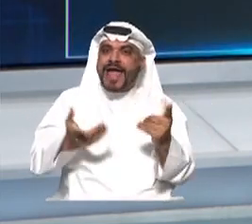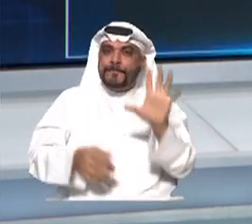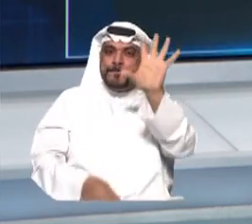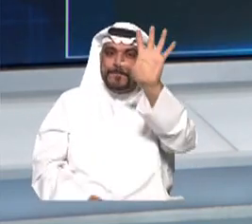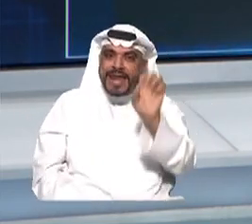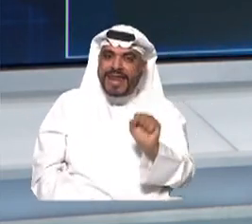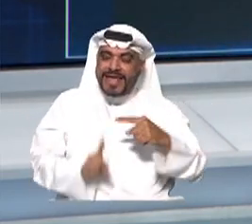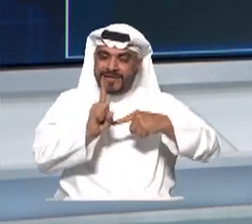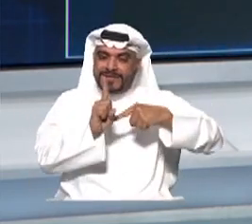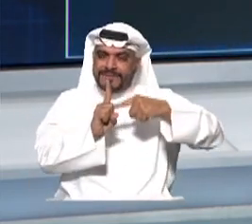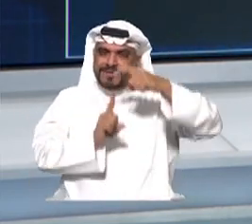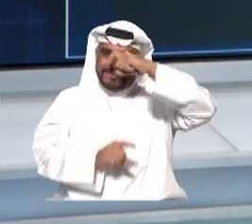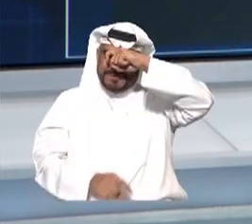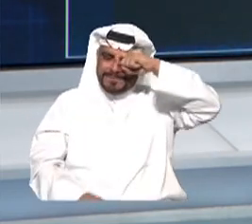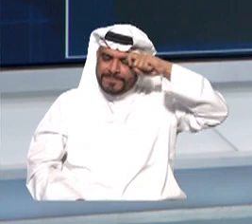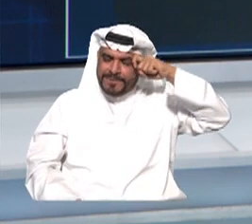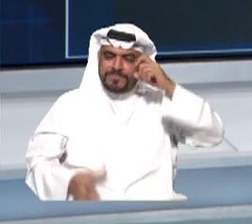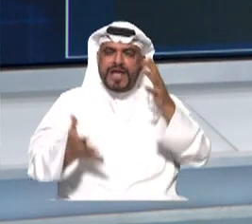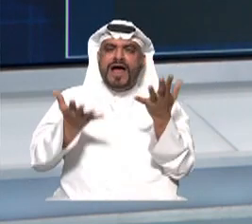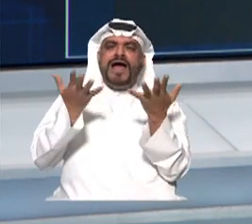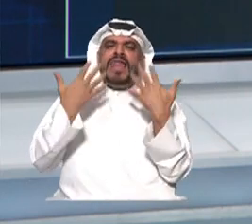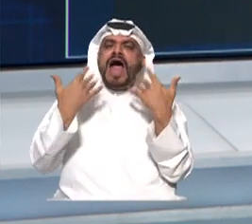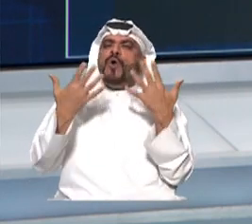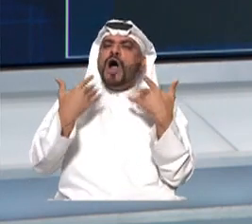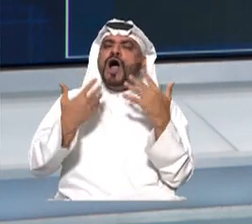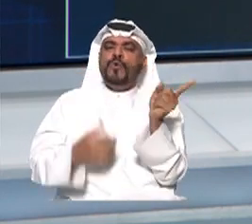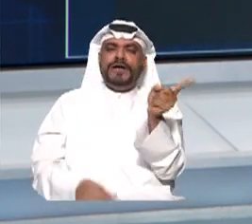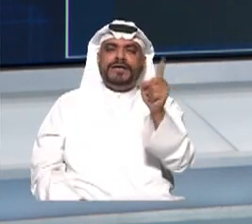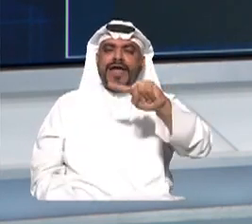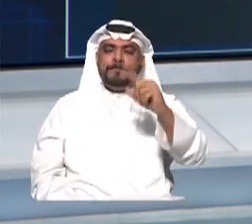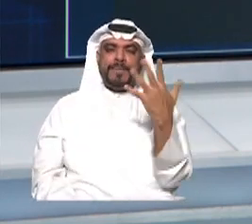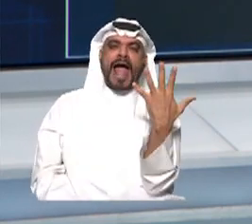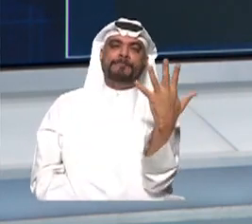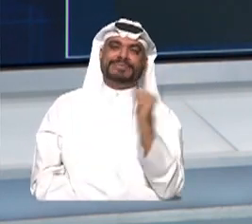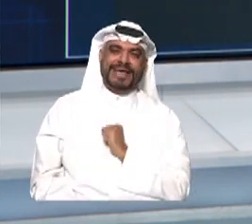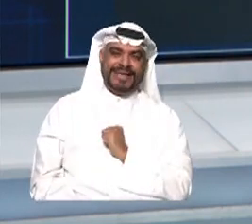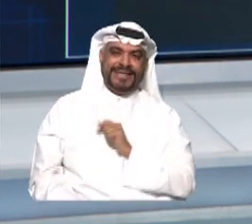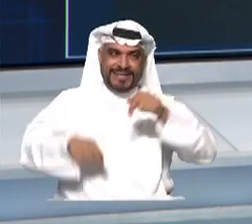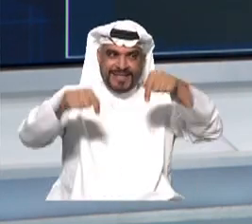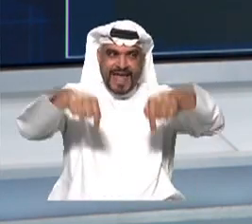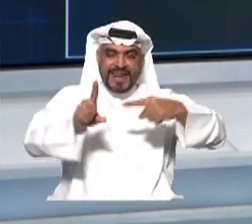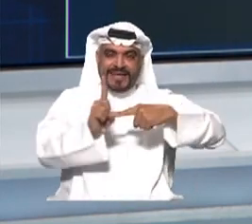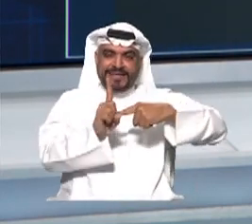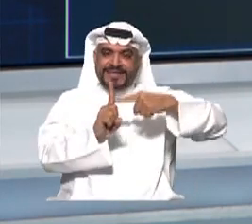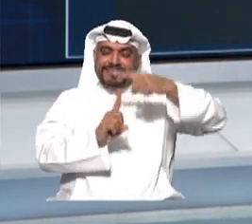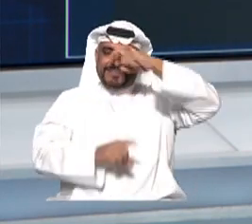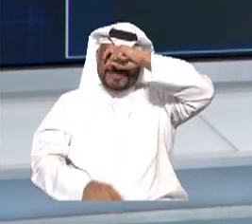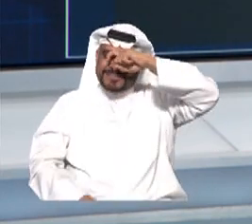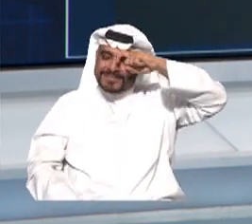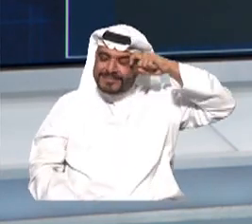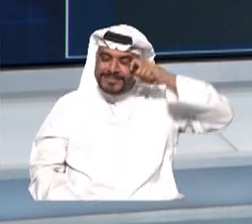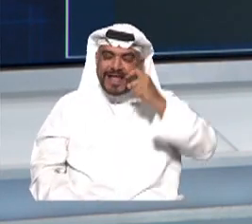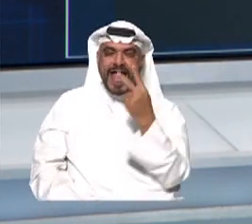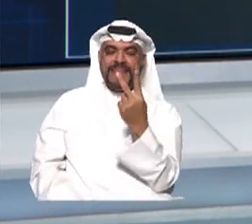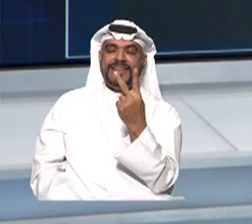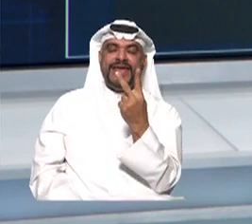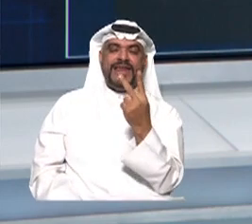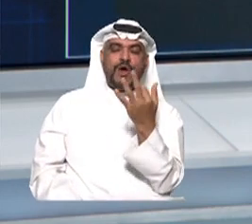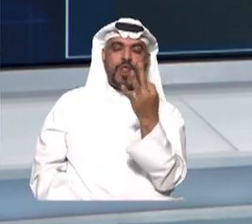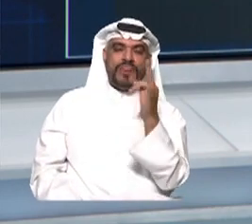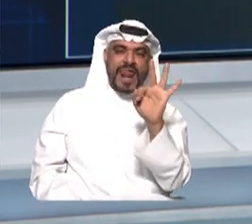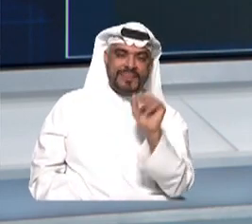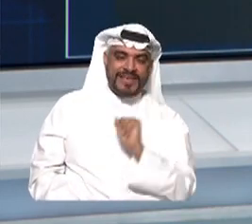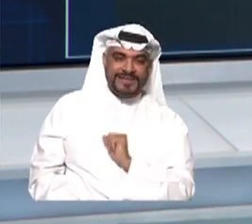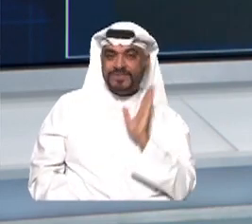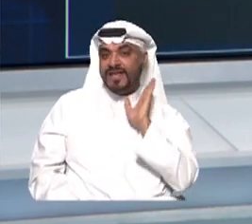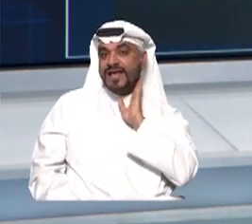ورياح شمالية غربية سرعتها 5 كيلومتر في ساعة، درجة الحرارة الحالية 32 درجة مئوية، رطوبة نسبية متدنية